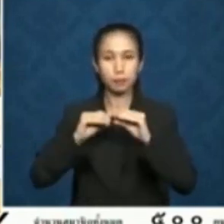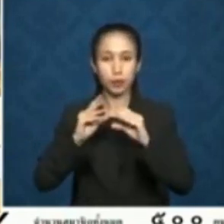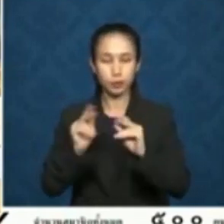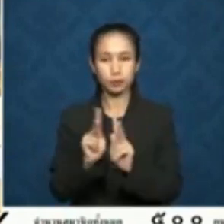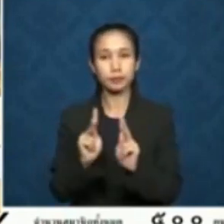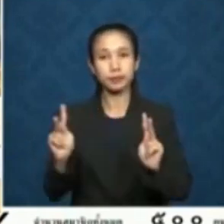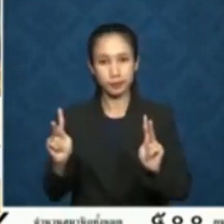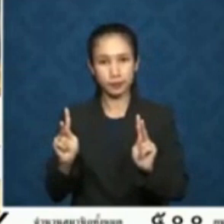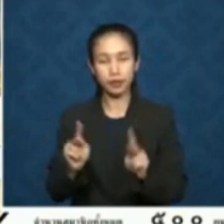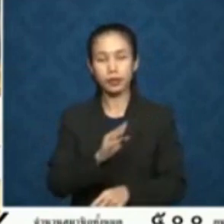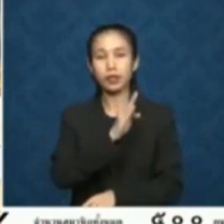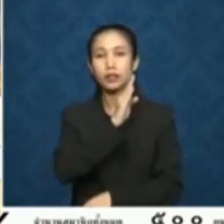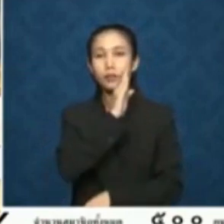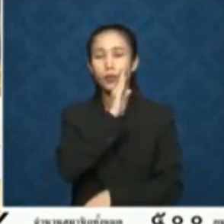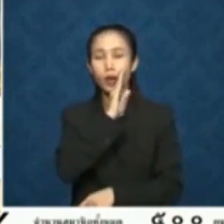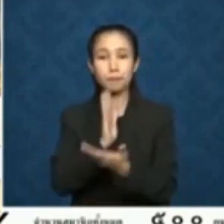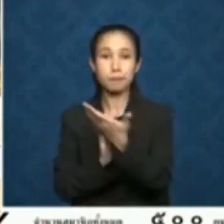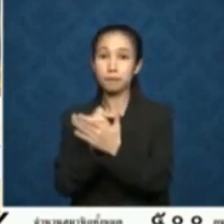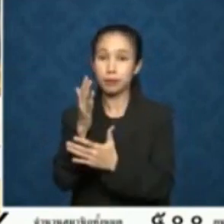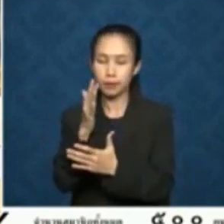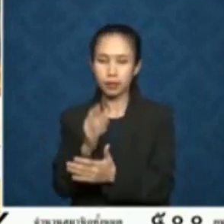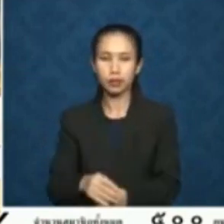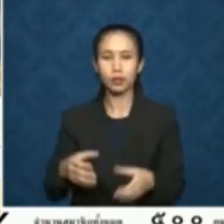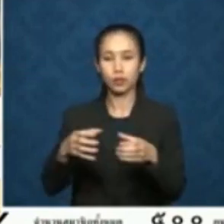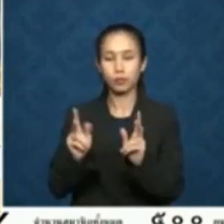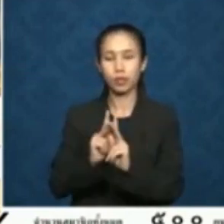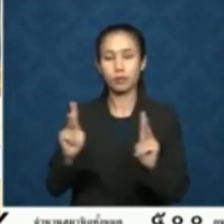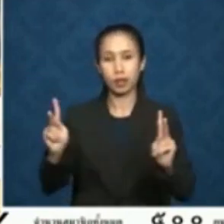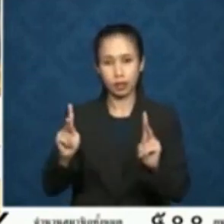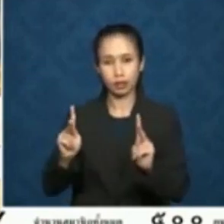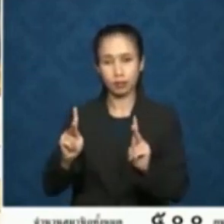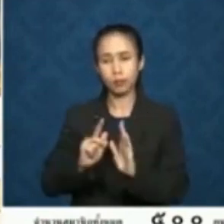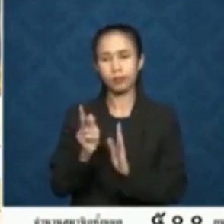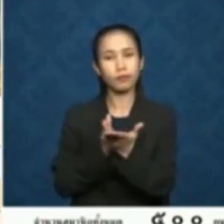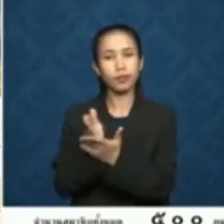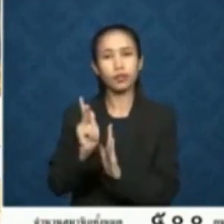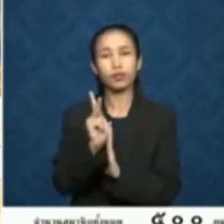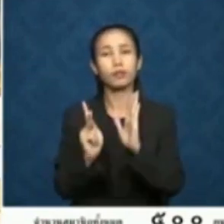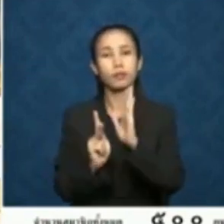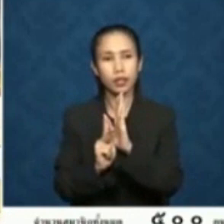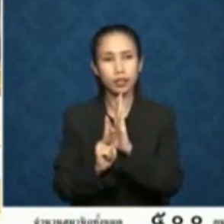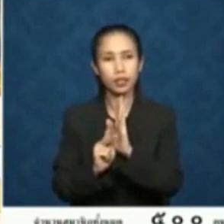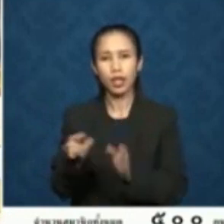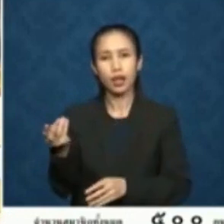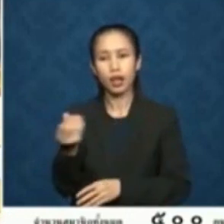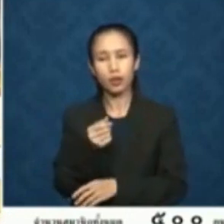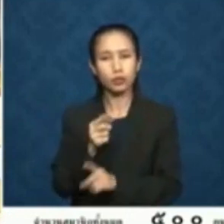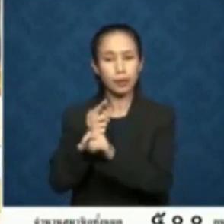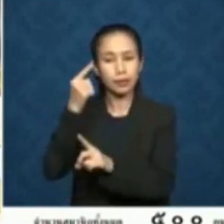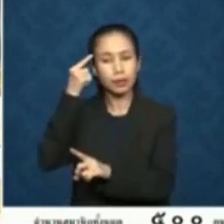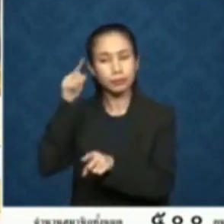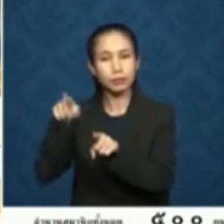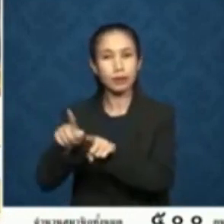ชุมในคณะกรรมการนะครับถ้าหากว่ายังไม่ผ่านคณะกรรมการกฤษฎีกาเนี่ยส่วนใหญ่นะครับก็ไม่ได้เร็วอย่างที่ท่านคิด